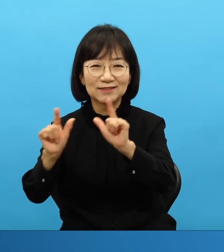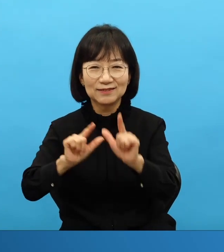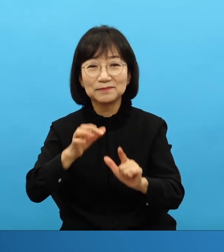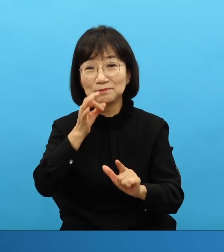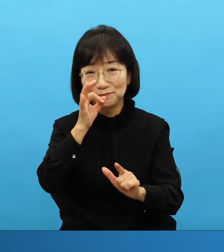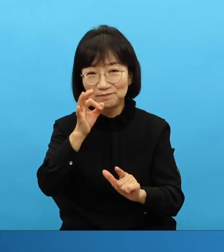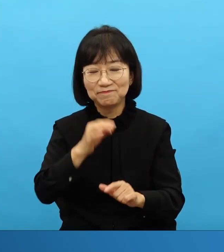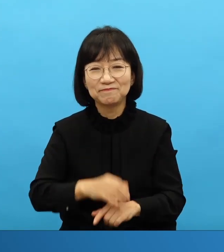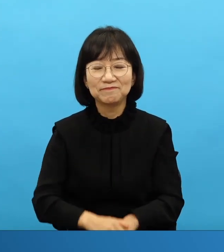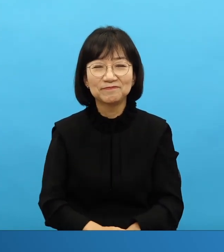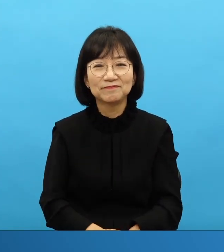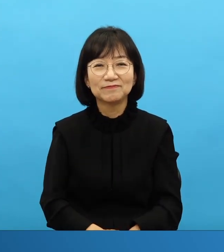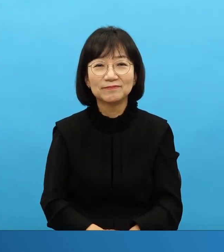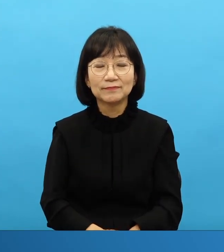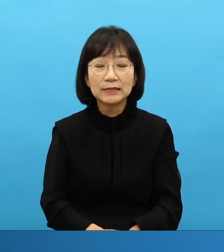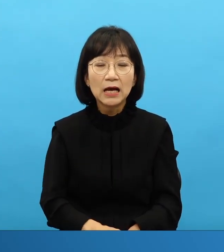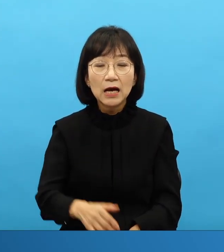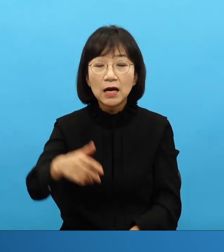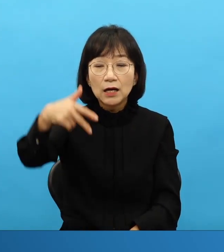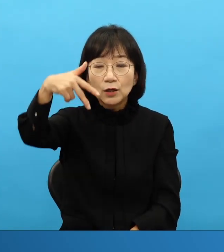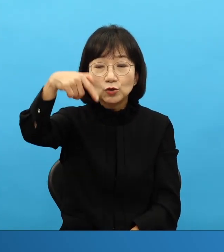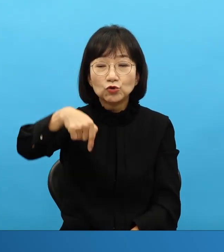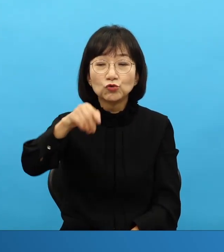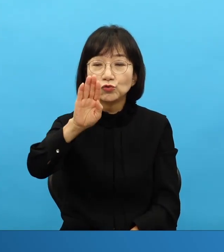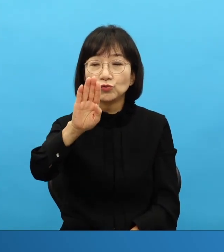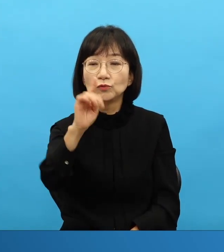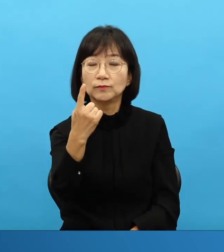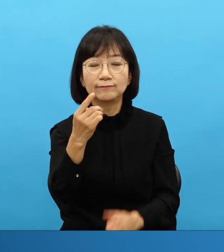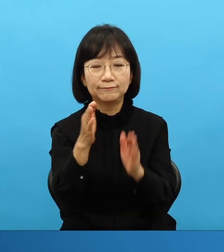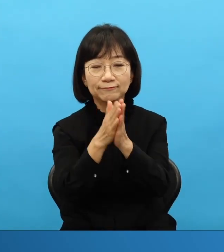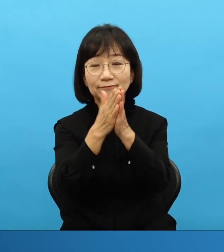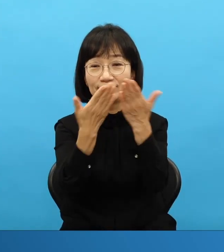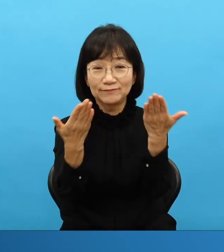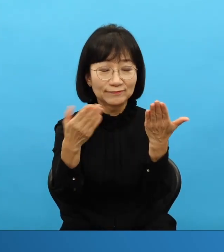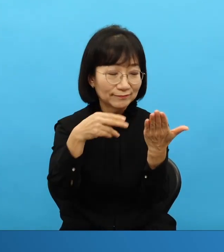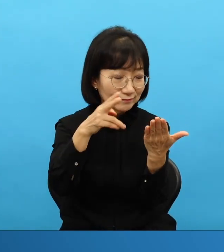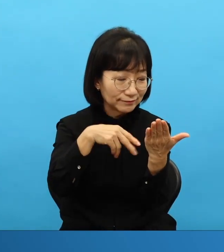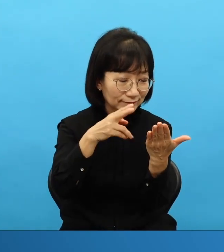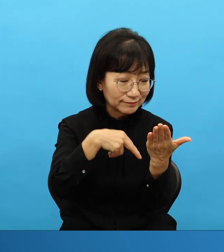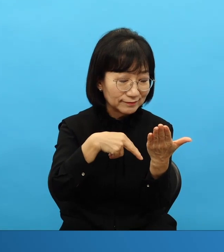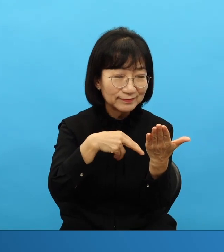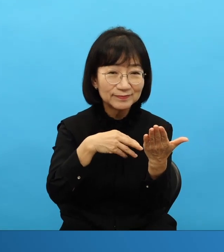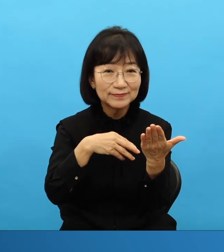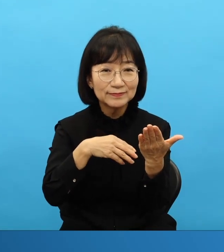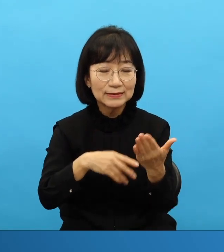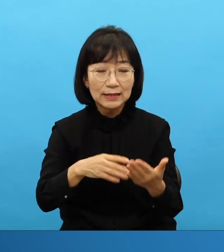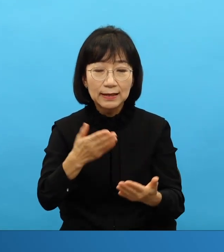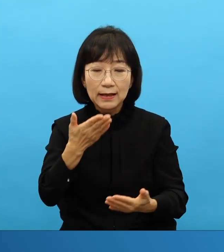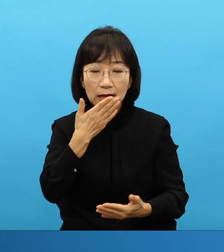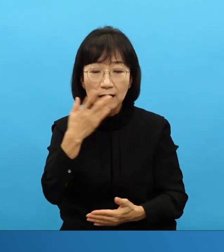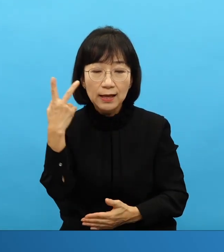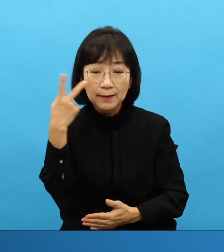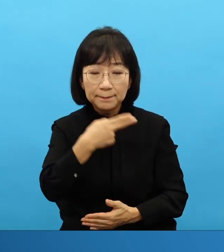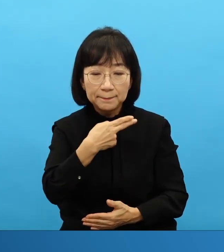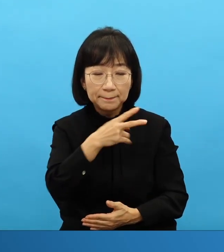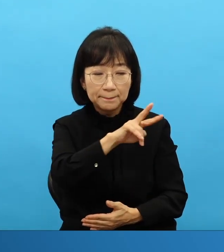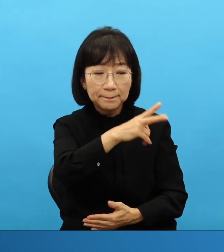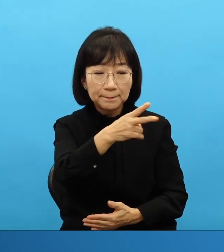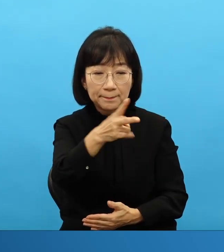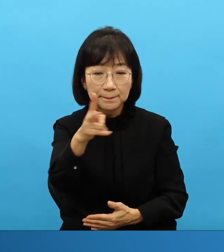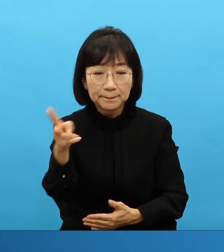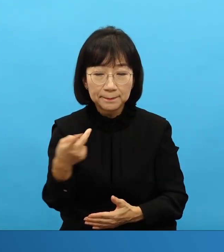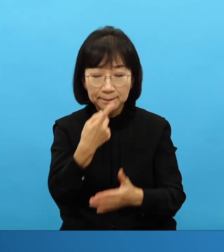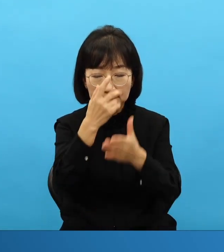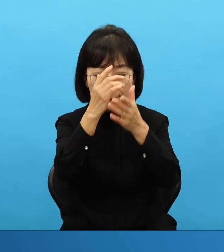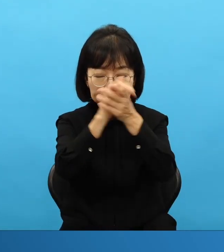주보에 보시면은 우리 금식하는 릴레이 금식하는 명단이 나와 있습니다.